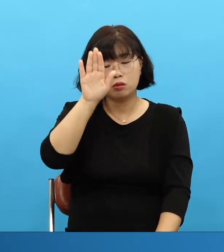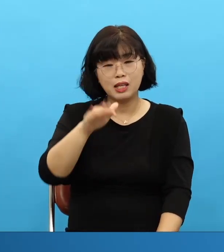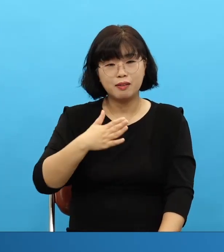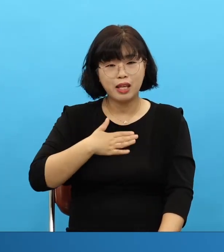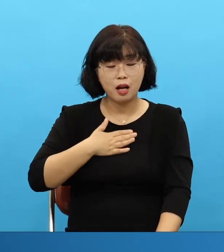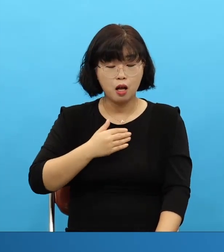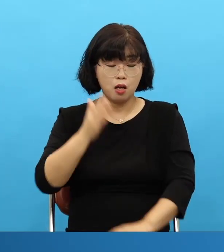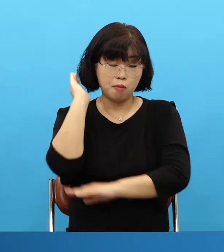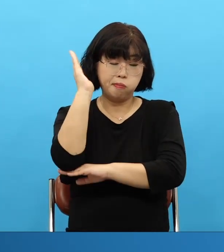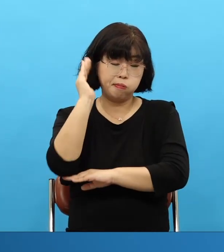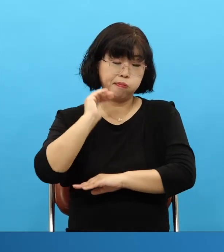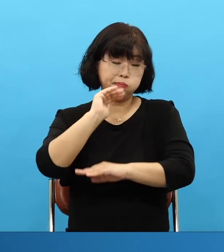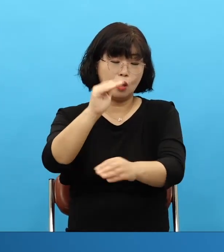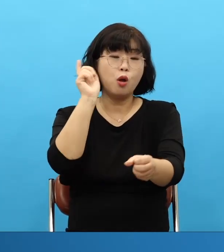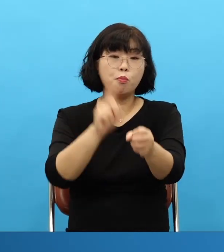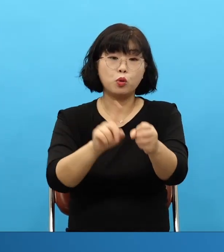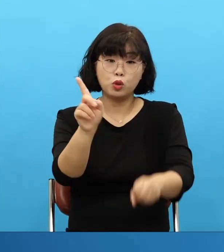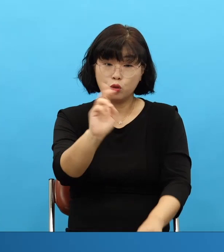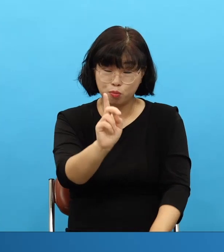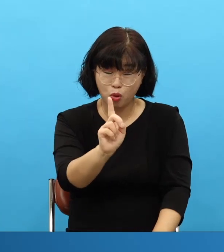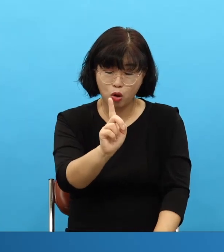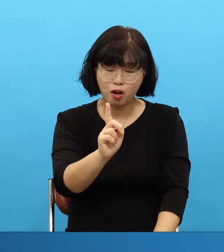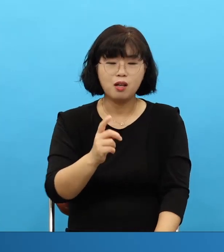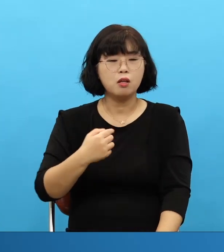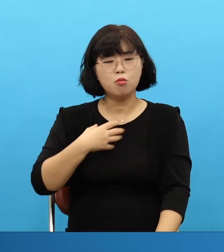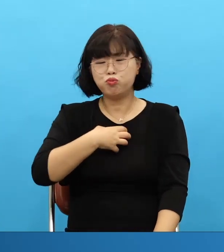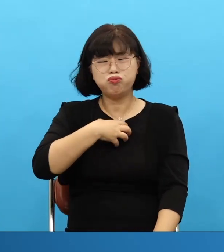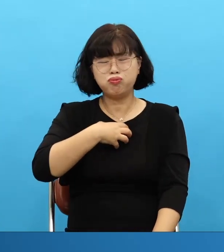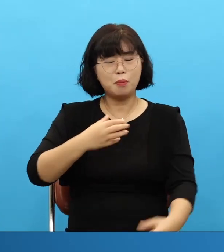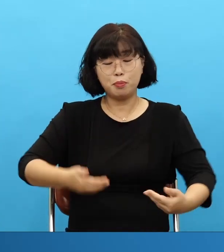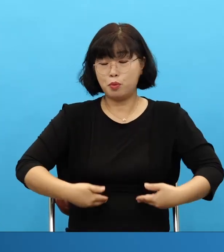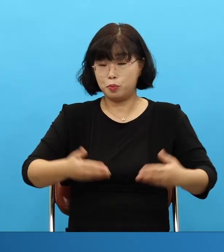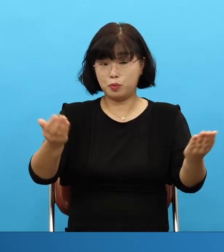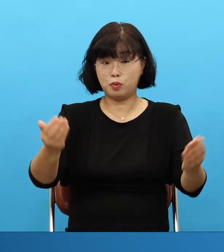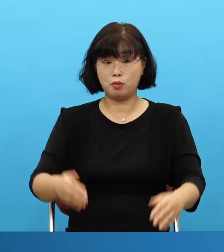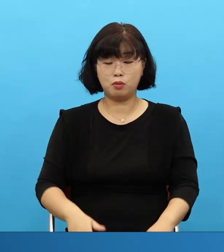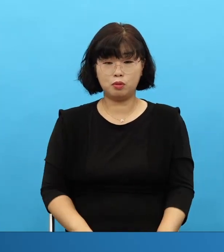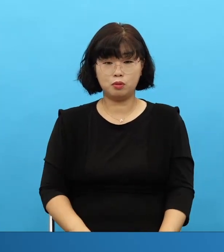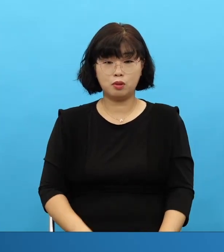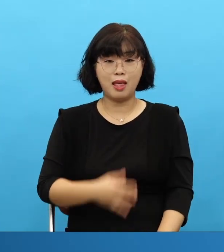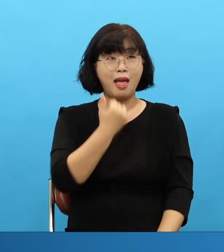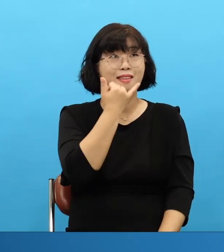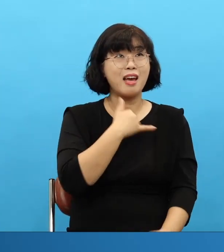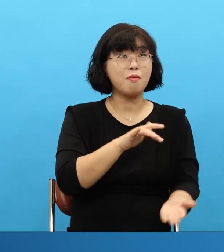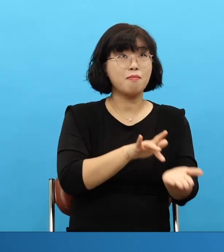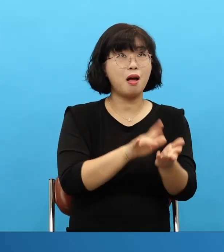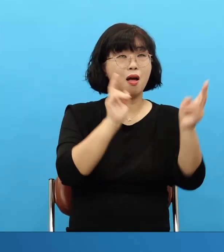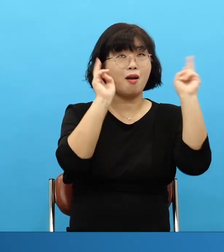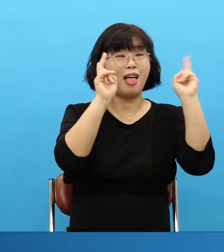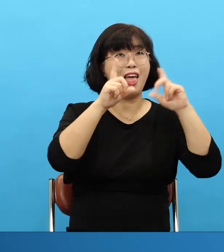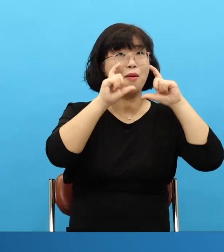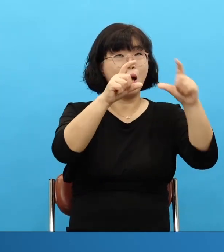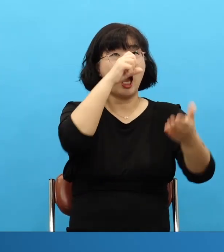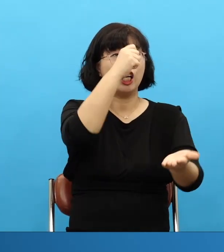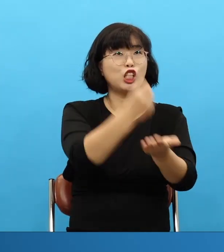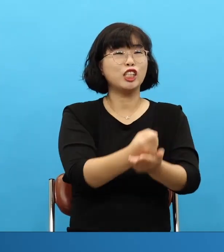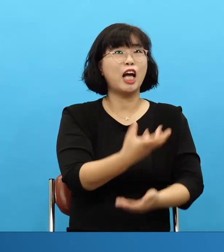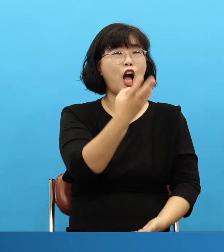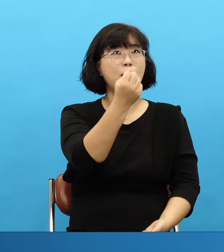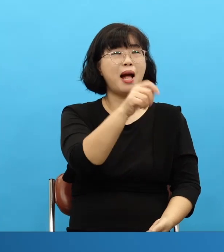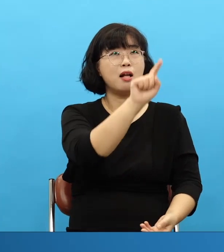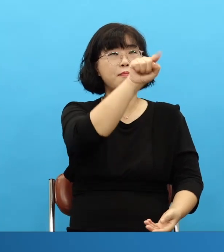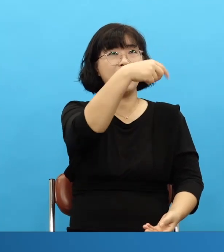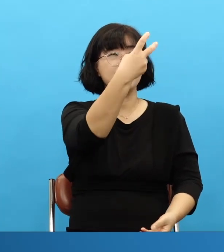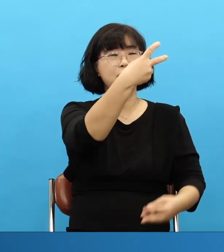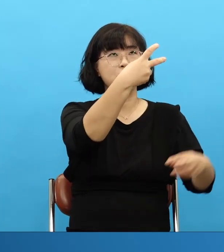다 만들어 놨잖아요. And because of this range, everybody has hypertension now. 어마어마하게 팔리지 약이. And of course, then so many people will then go